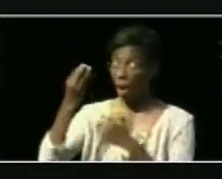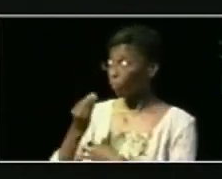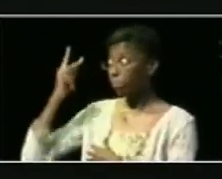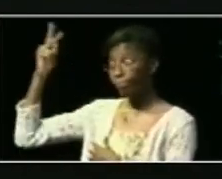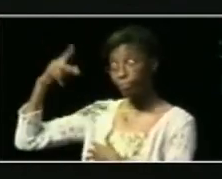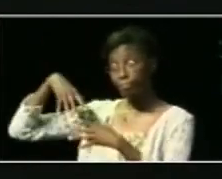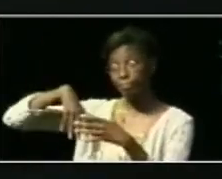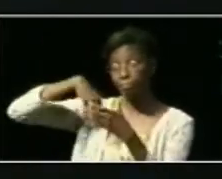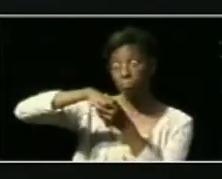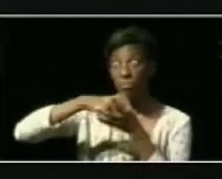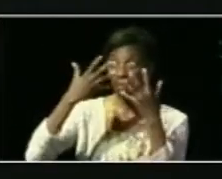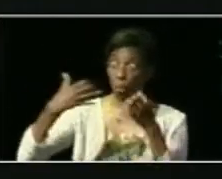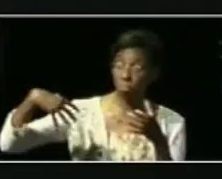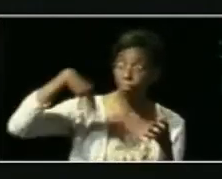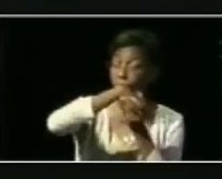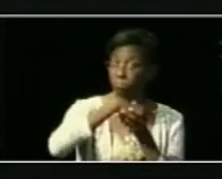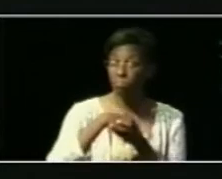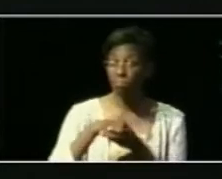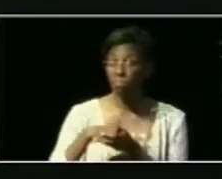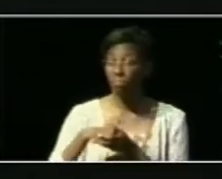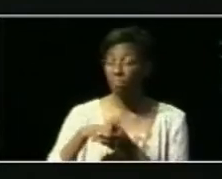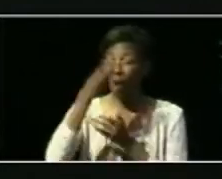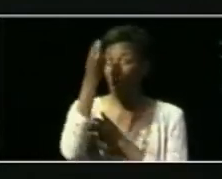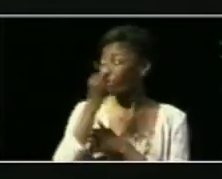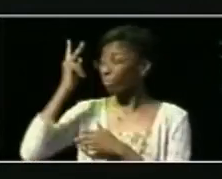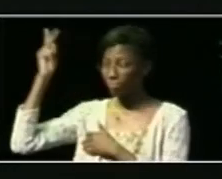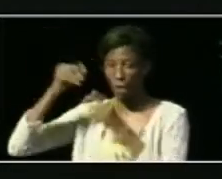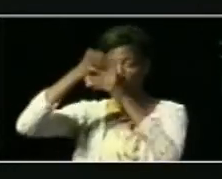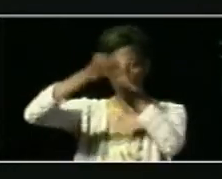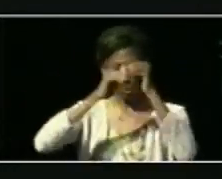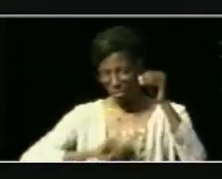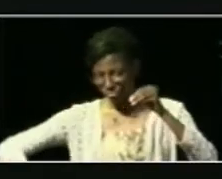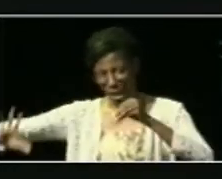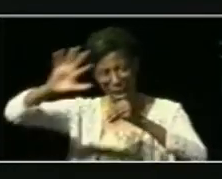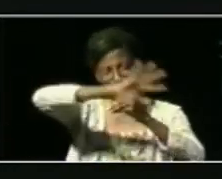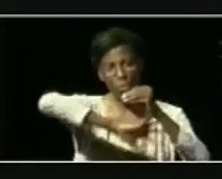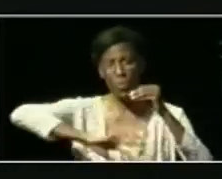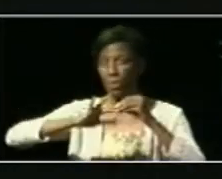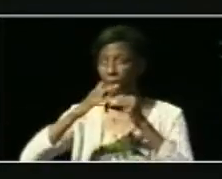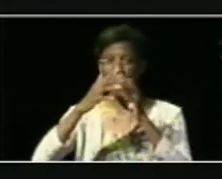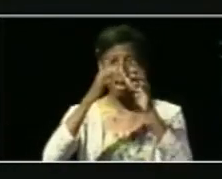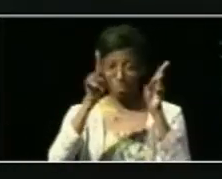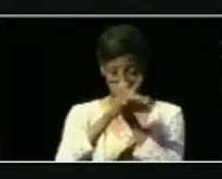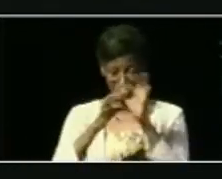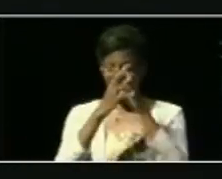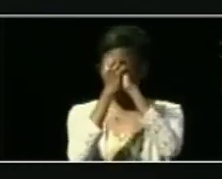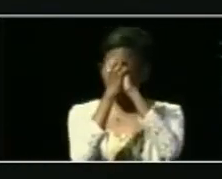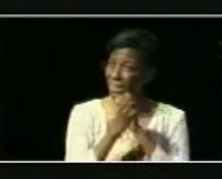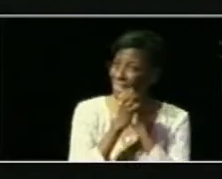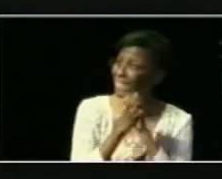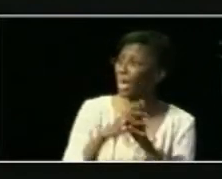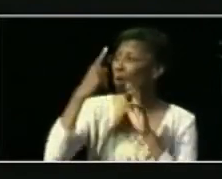au peuple de Dieu? Around the world? Dans le monde entier? Who are praying for the Holy Spirit at 7 o'clock in the morning